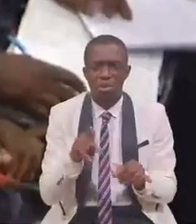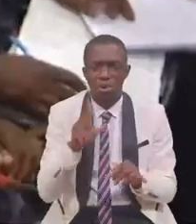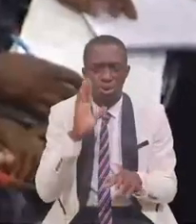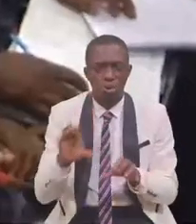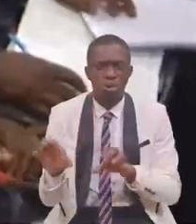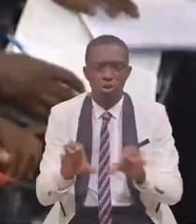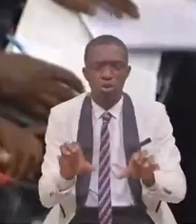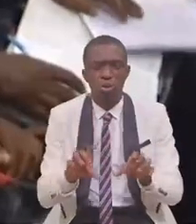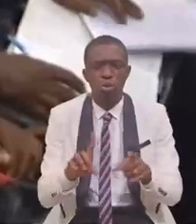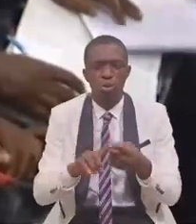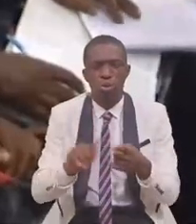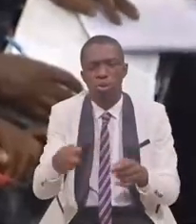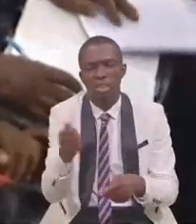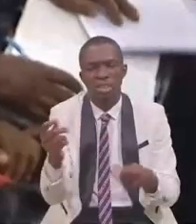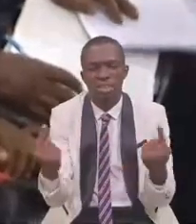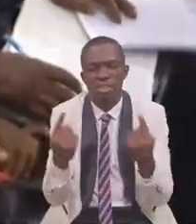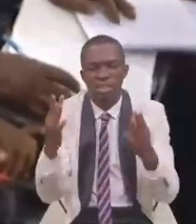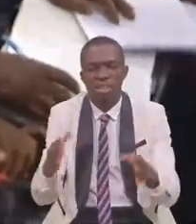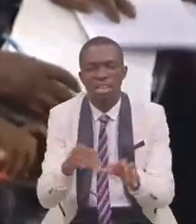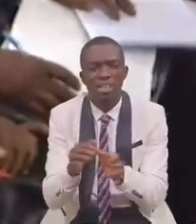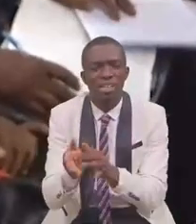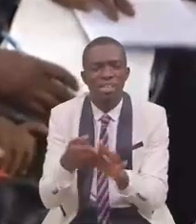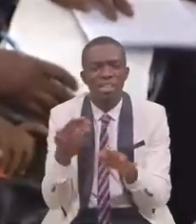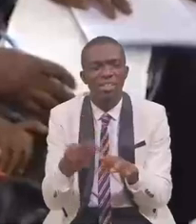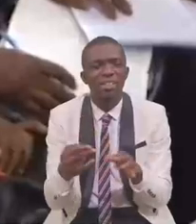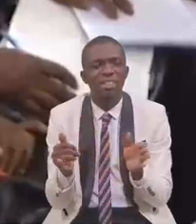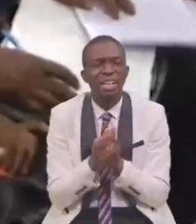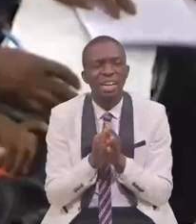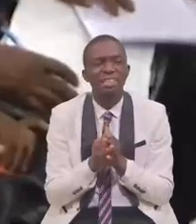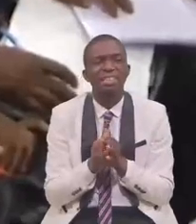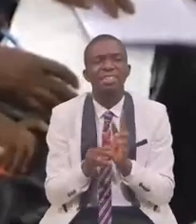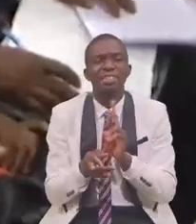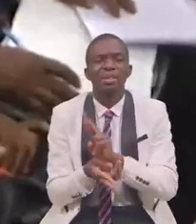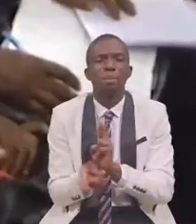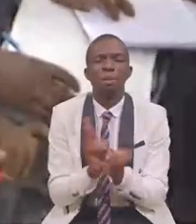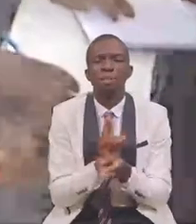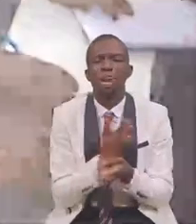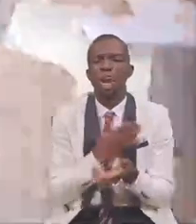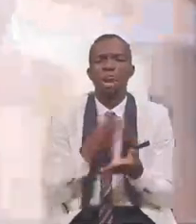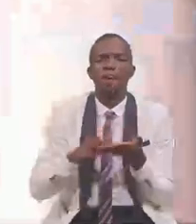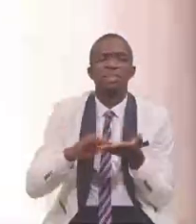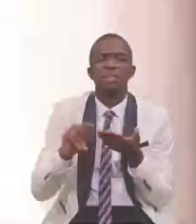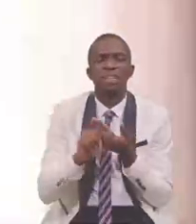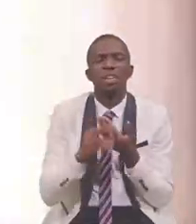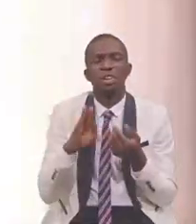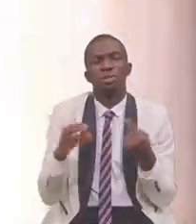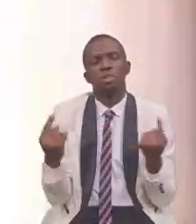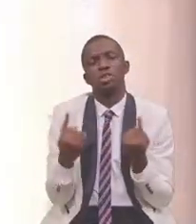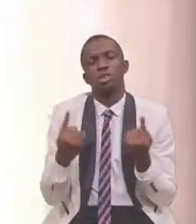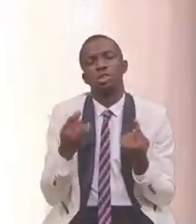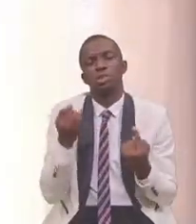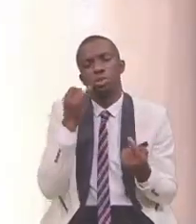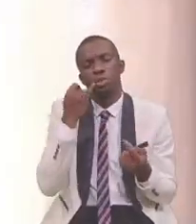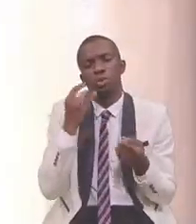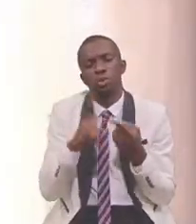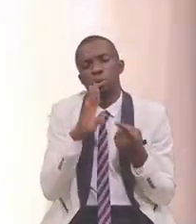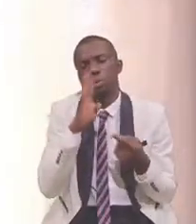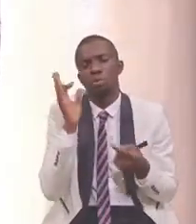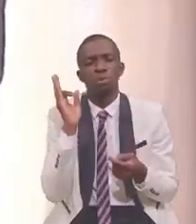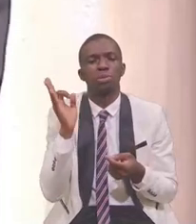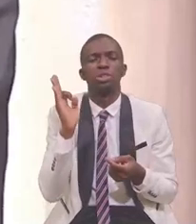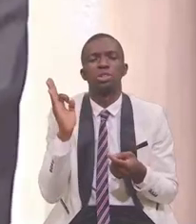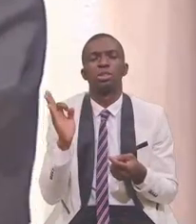Jésus-Christ. Et que la repentance et le pardon des péchés seraient prêchés en son nom à toute combinaison,